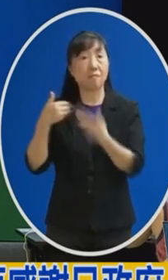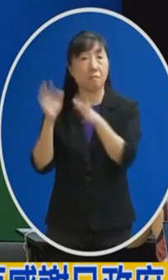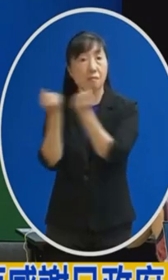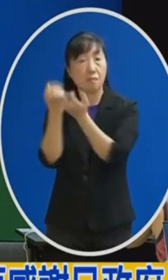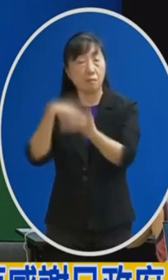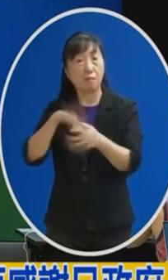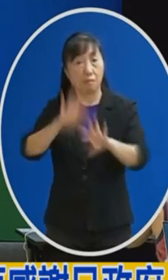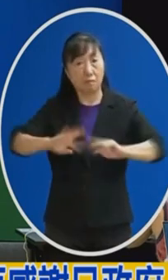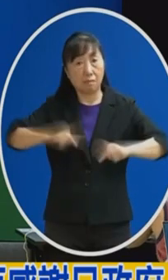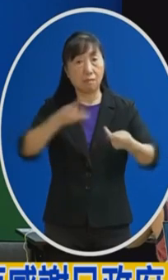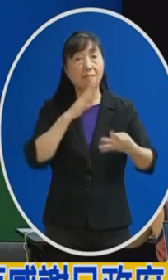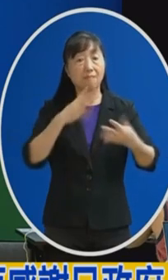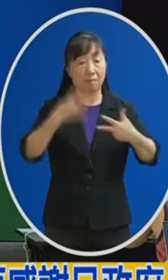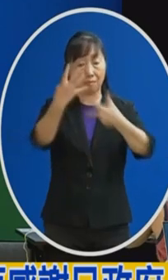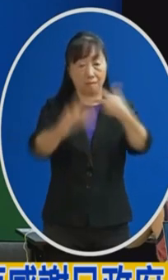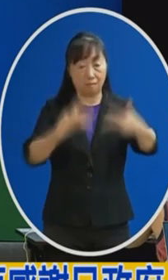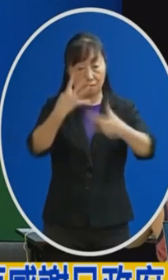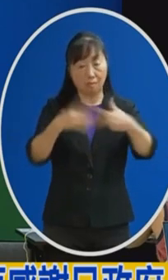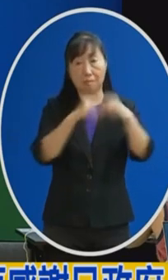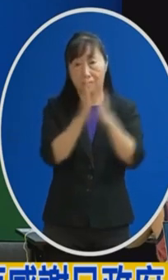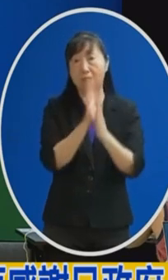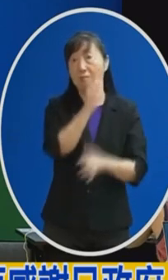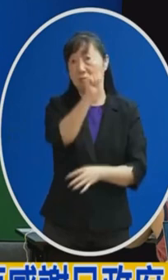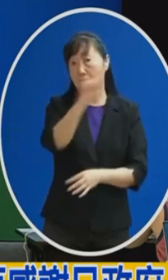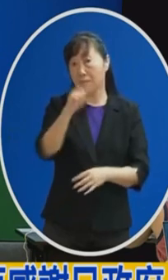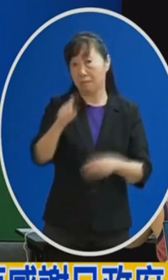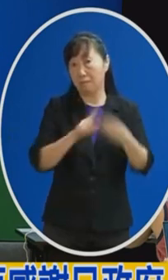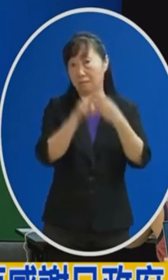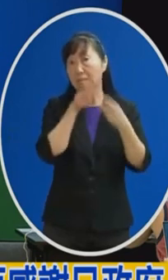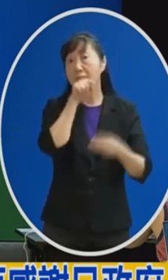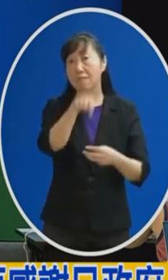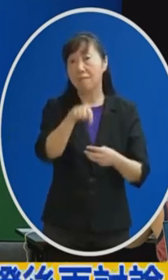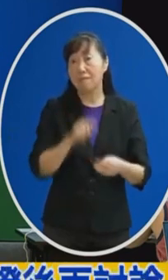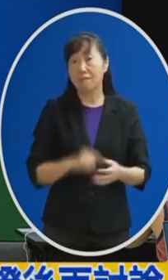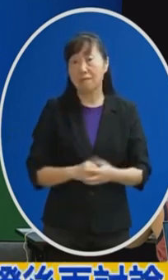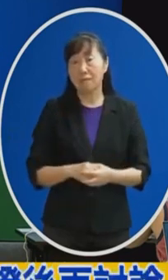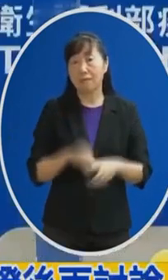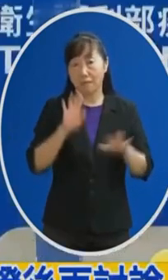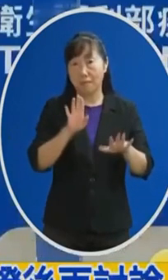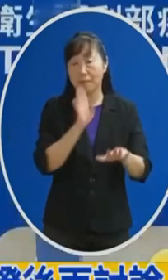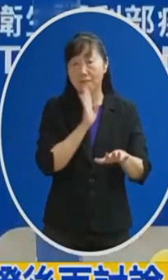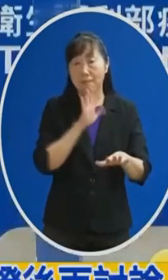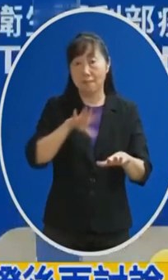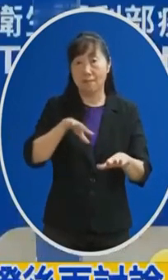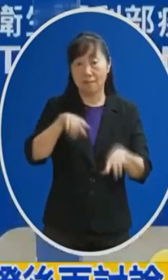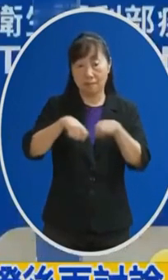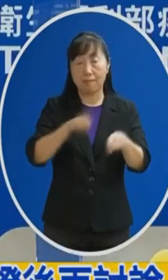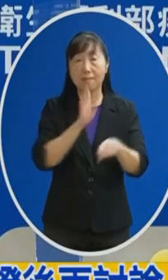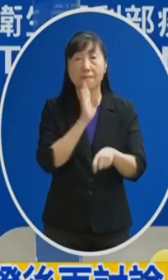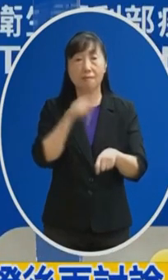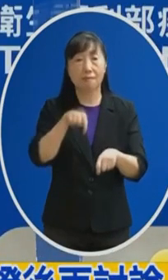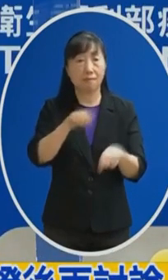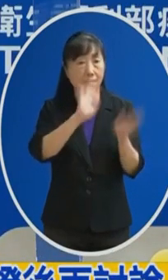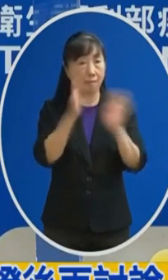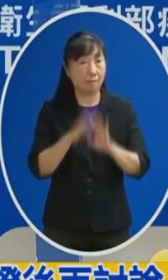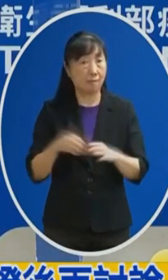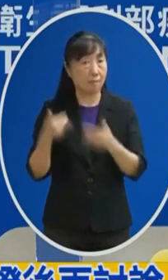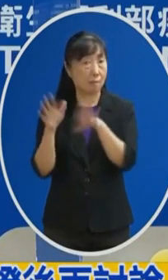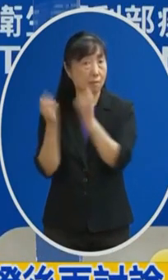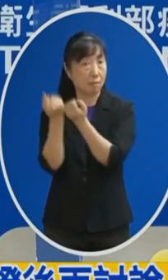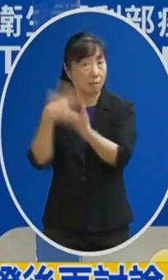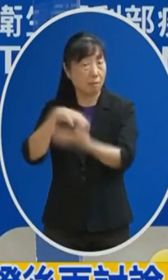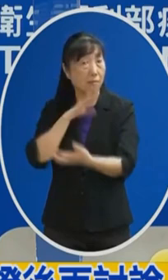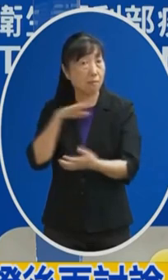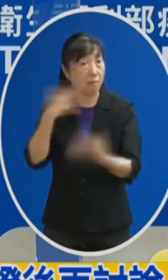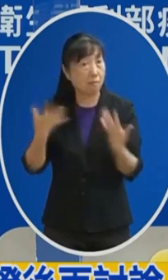轮都会是提供 AZ 的就是施打吗？ 目前初步的规划是如此。 那莫德纳的施打时间可